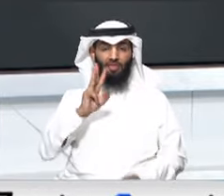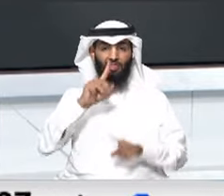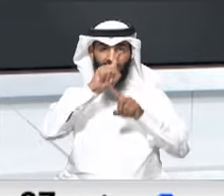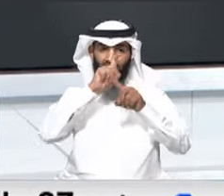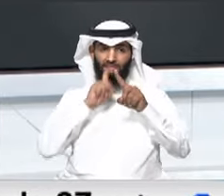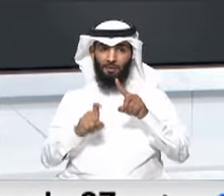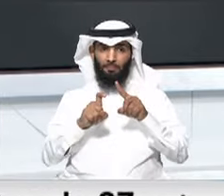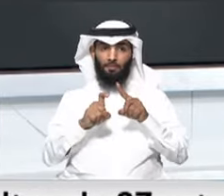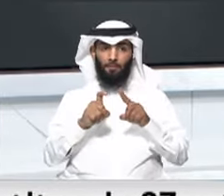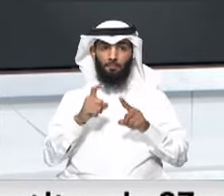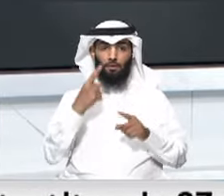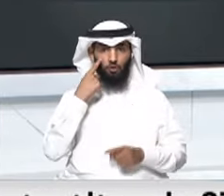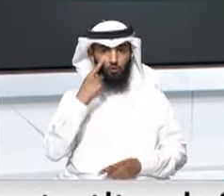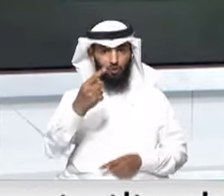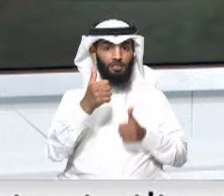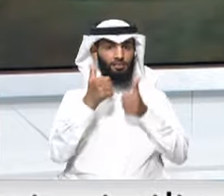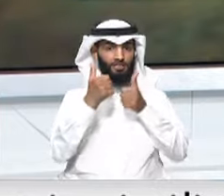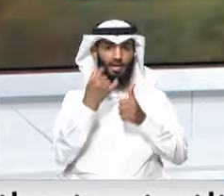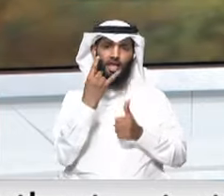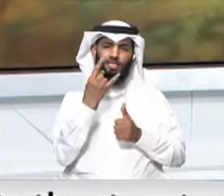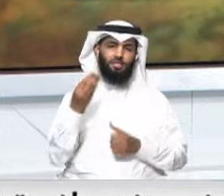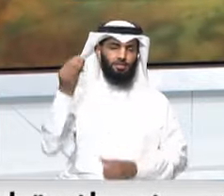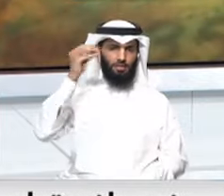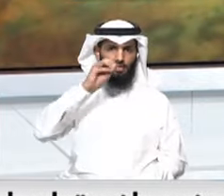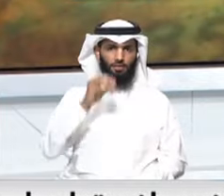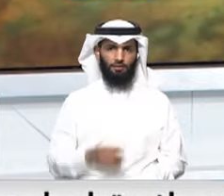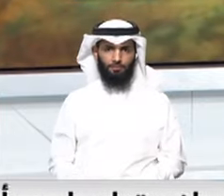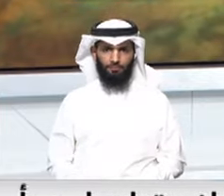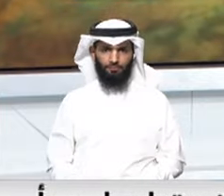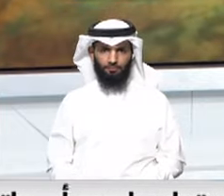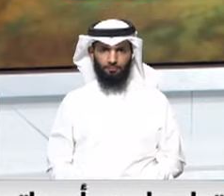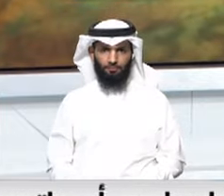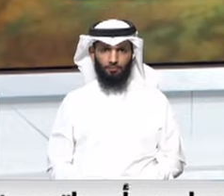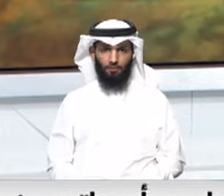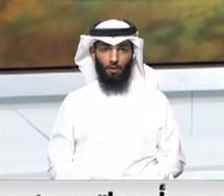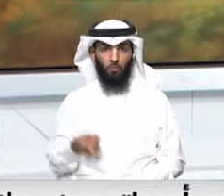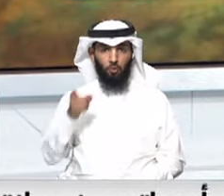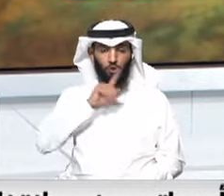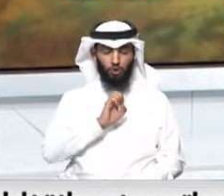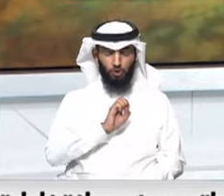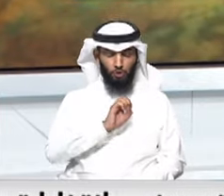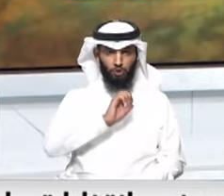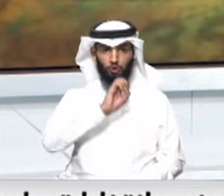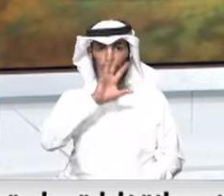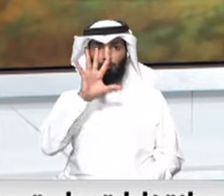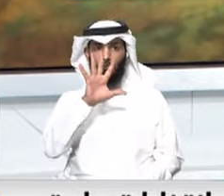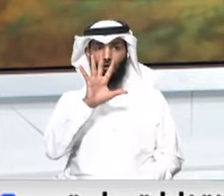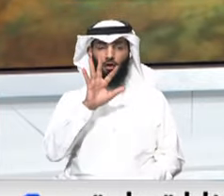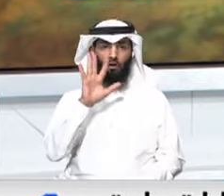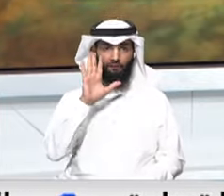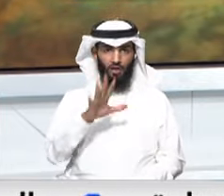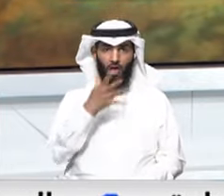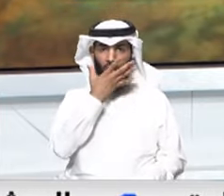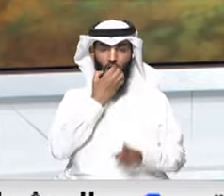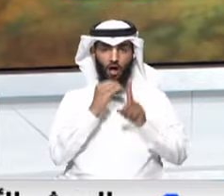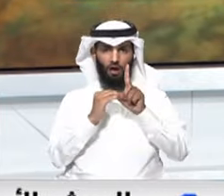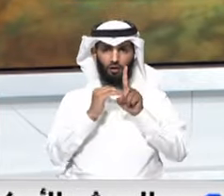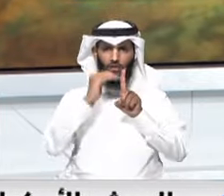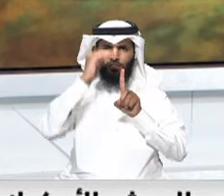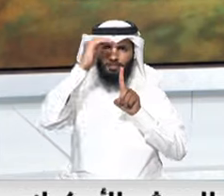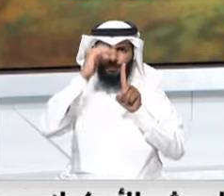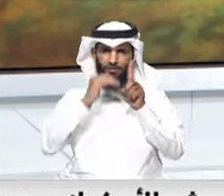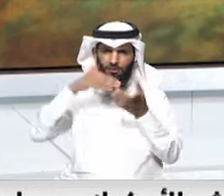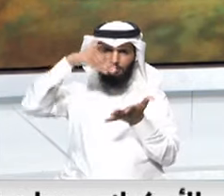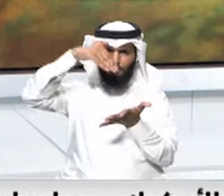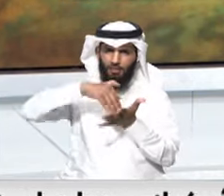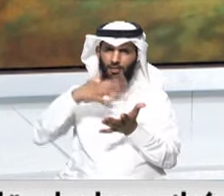الأفقية جيدة تتجاوز 10 كيلو. مع بداية دخول ساعات صباح الأولى متوقع أن تتفاوت درجات الحرارة الصغرى ما